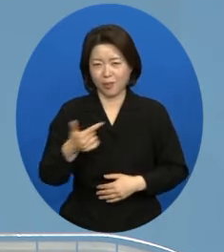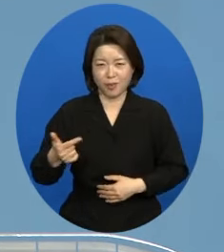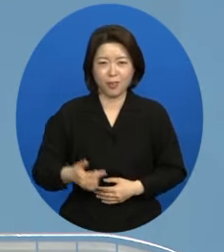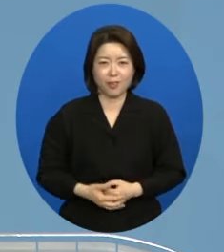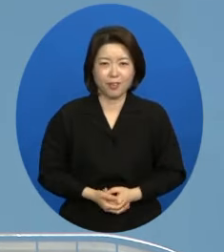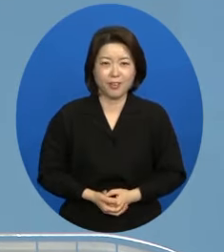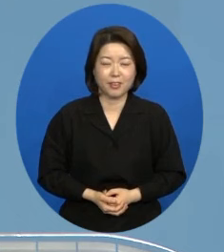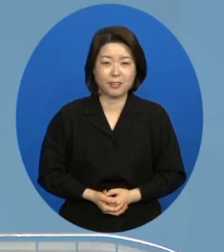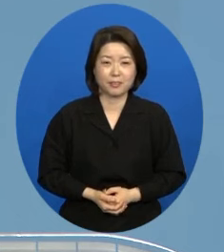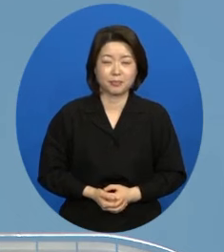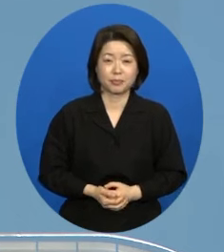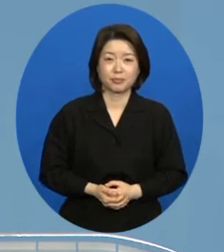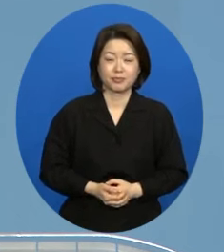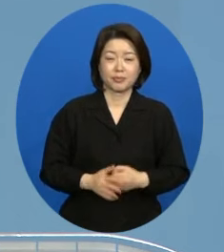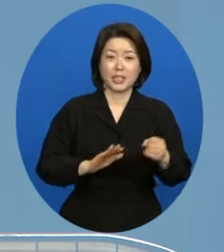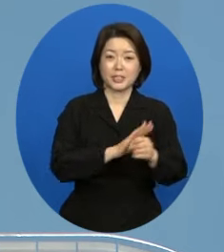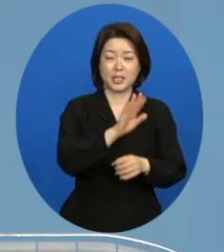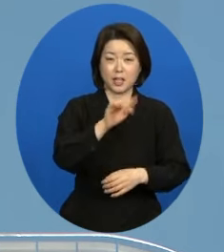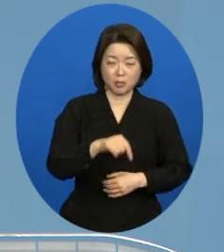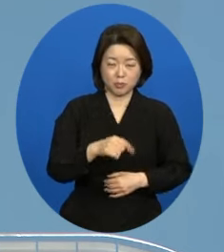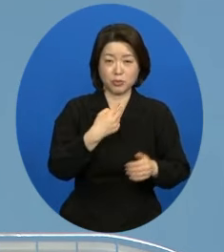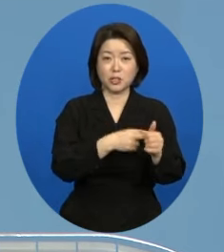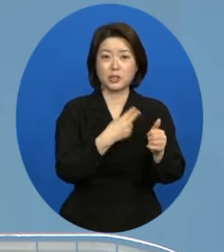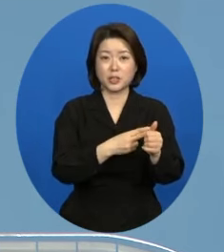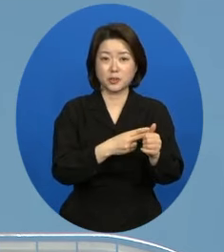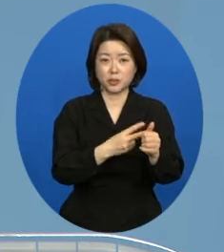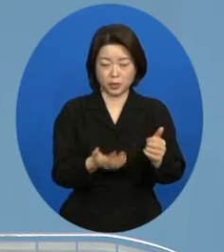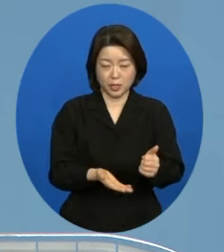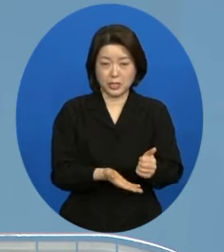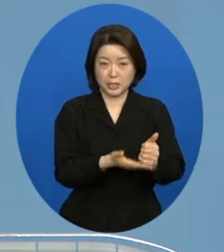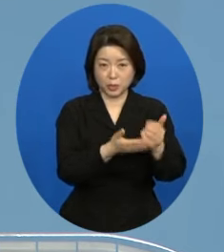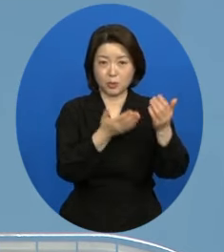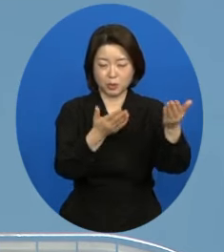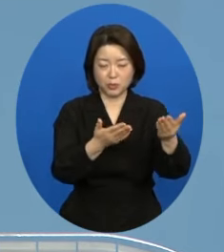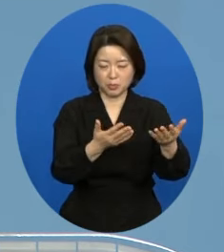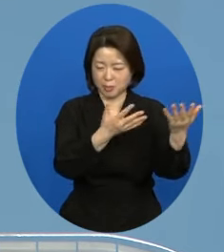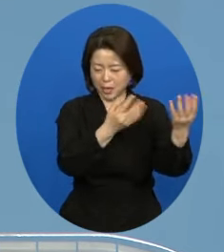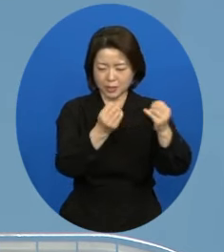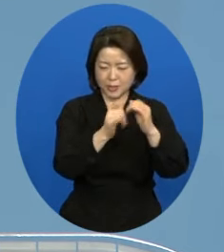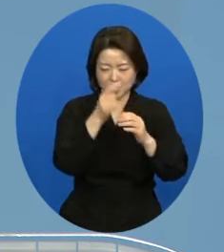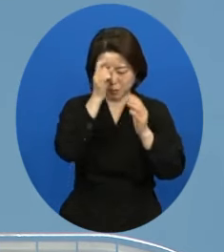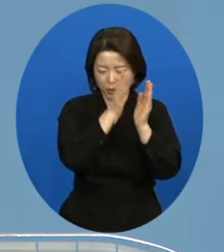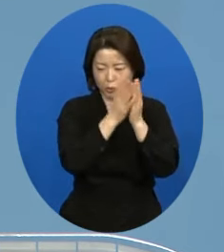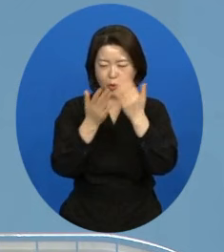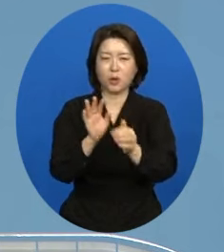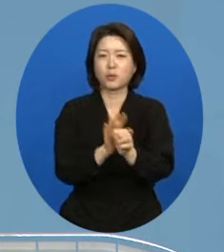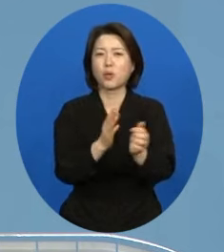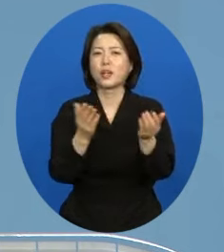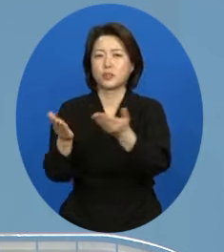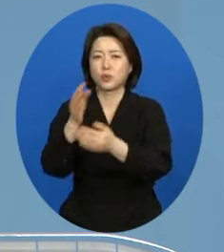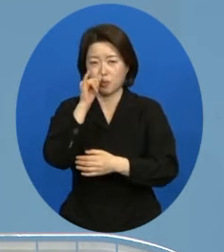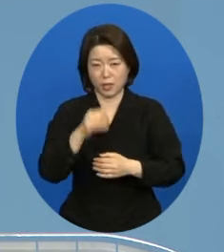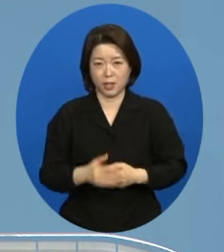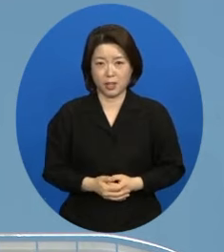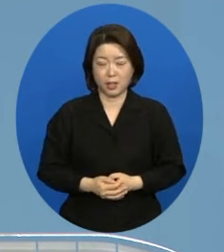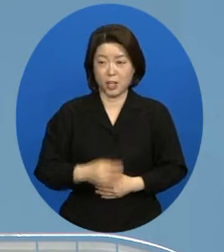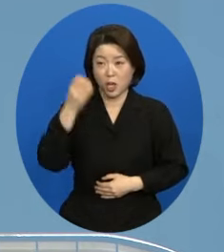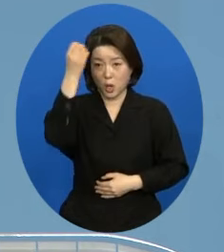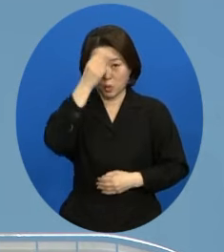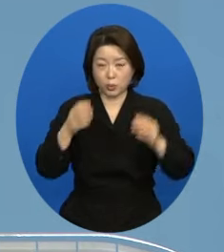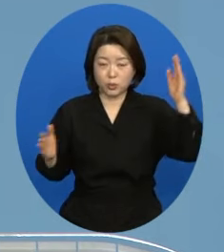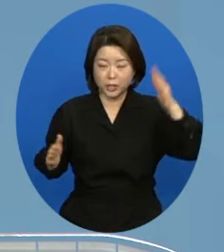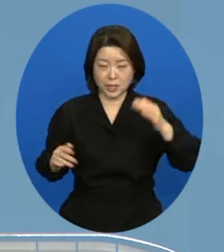어 사북 교사로 섬기신 많은 분들이 도와주셨고 기도해 주셨기 때문인데 또한 우리 고등학생인데 교사를 섬기는